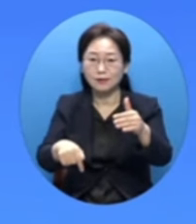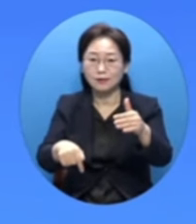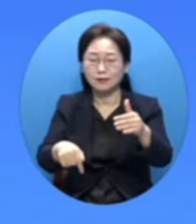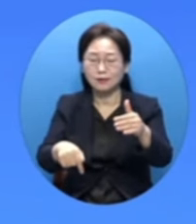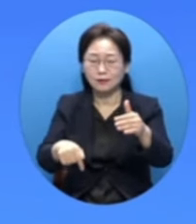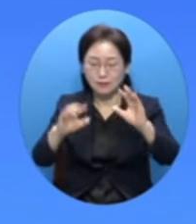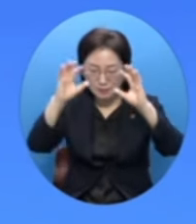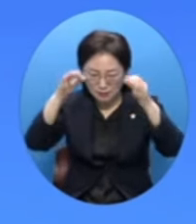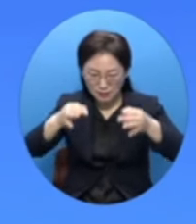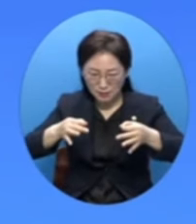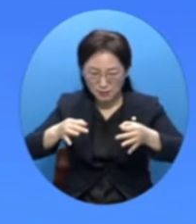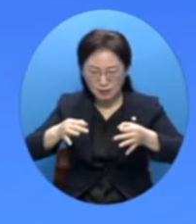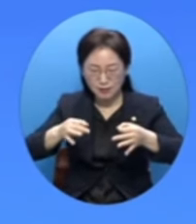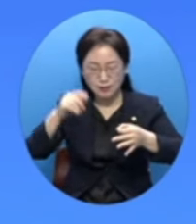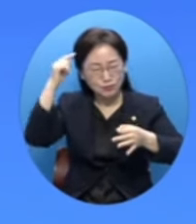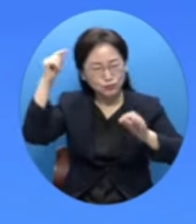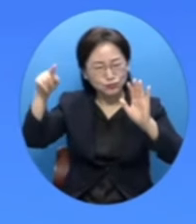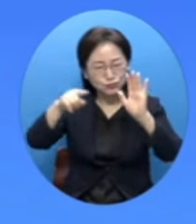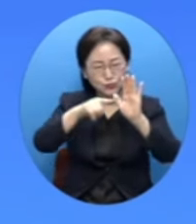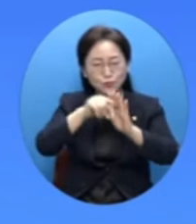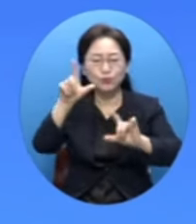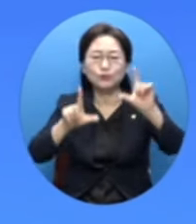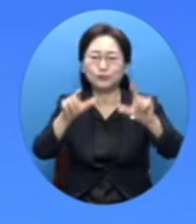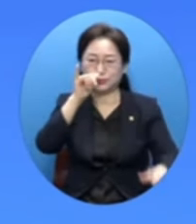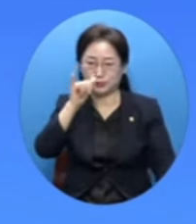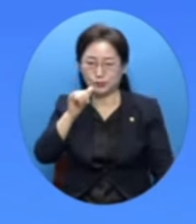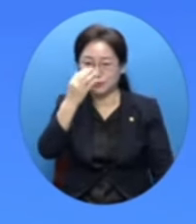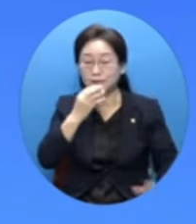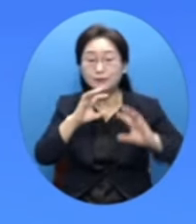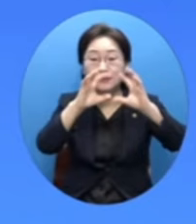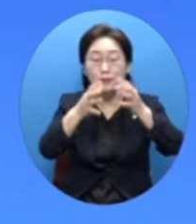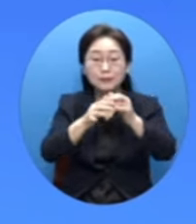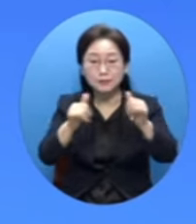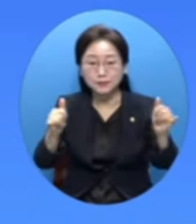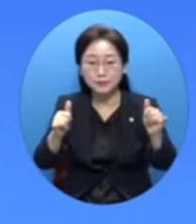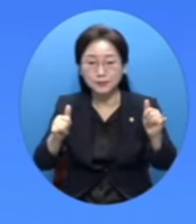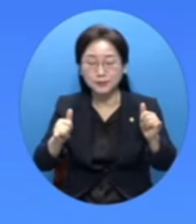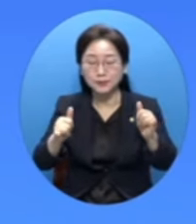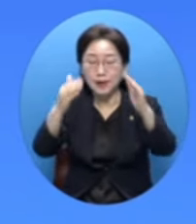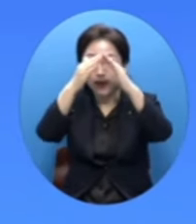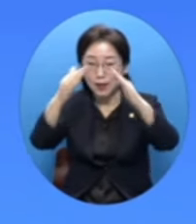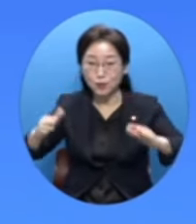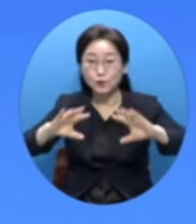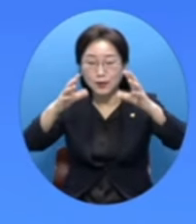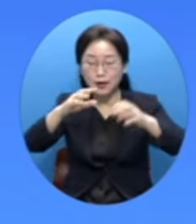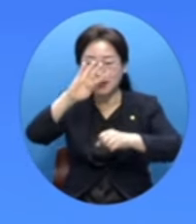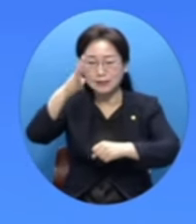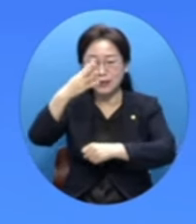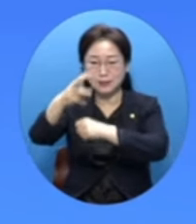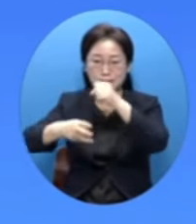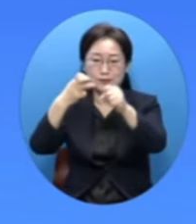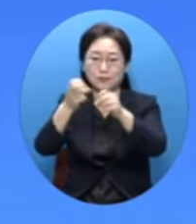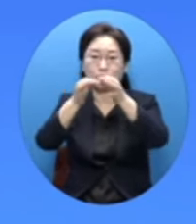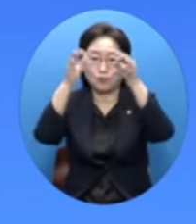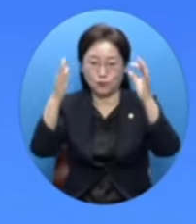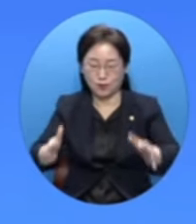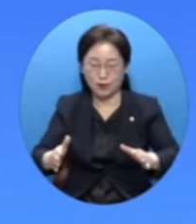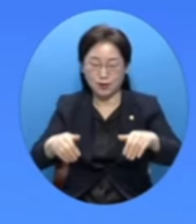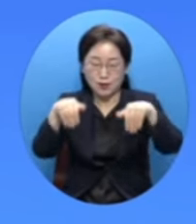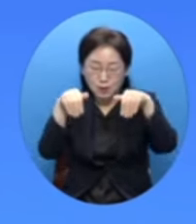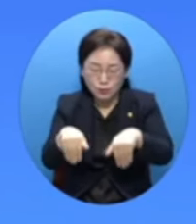부정적인 모습이 머물러 있다고 하는 것입니다. 이스라엘 백성들이 애굽에서 430년 동안 노예 생활하다가